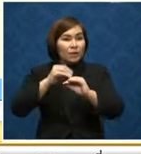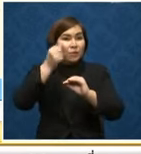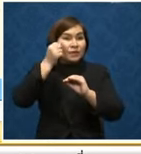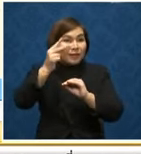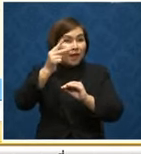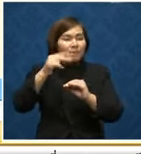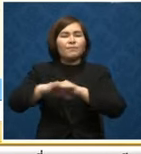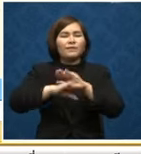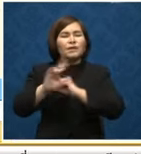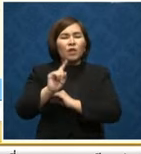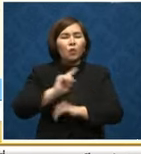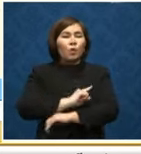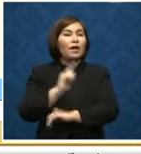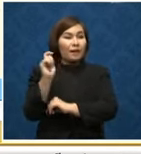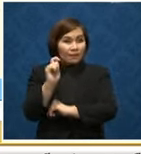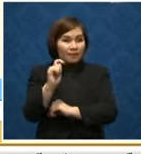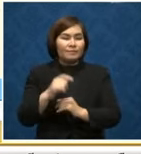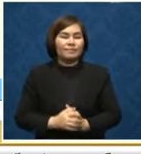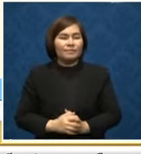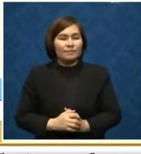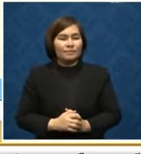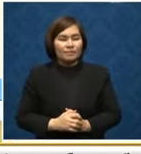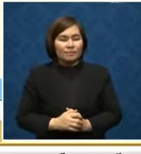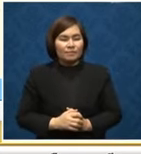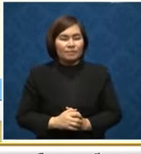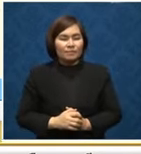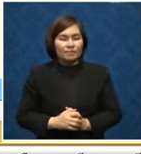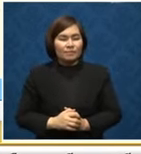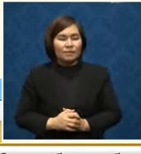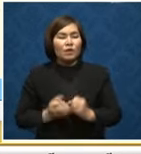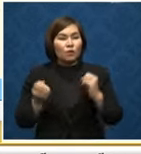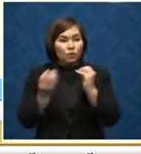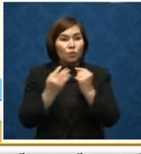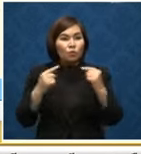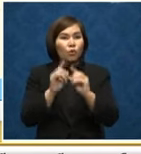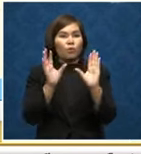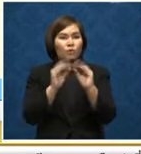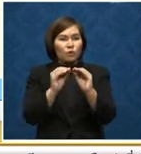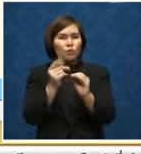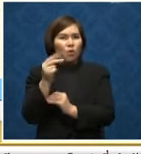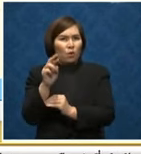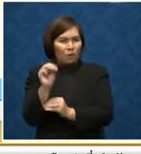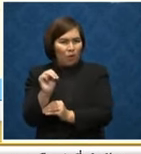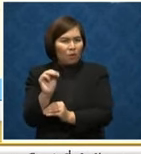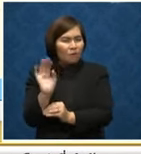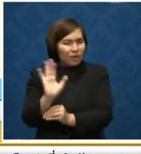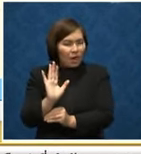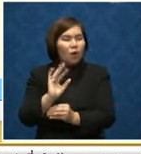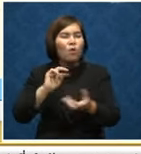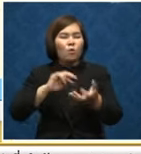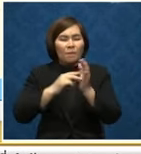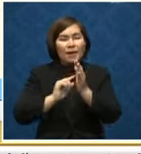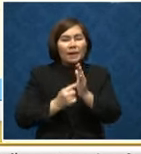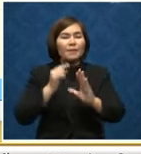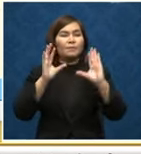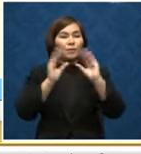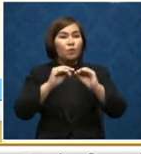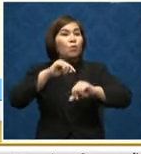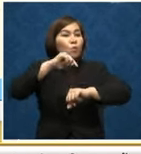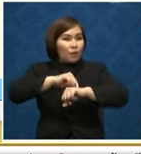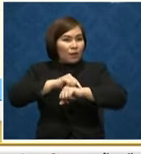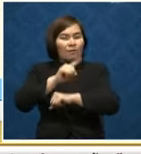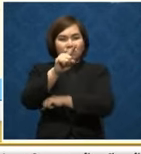ที่วันอังคารเราจะไม่ไปแตะครับไม่ให้กระทบต่อการประชุมคณะรัฐมนตรีก็คือการเริ่มการประชุมในช่ว